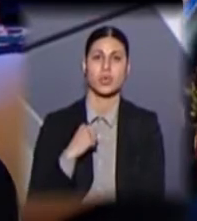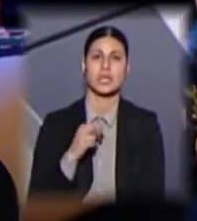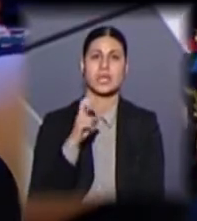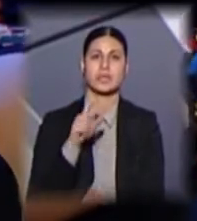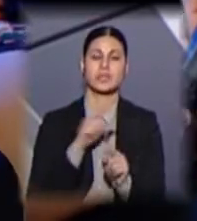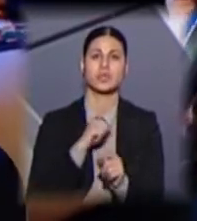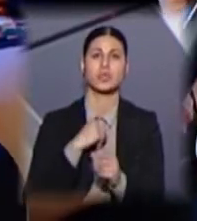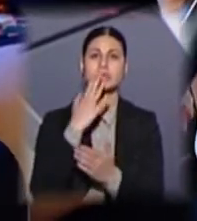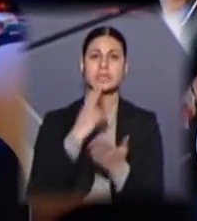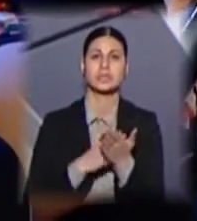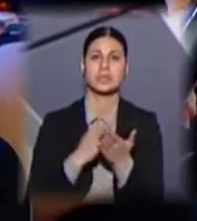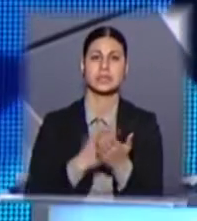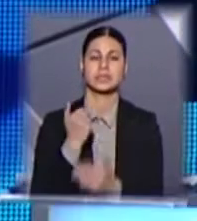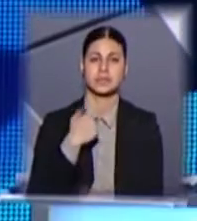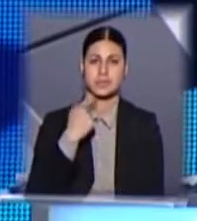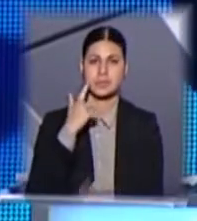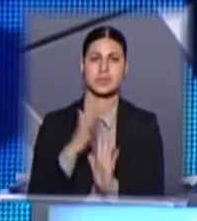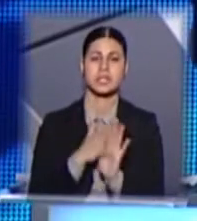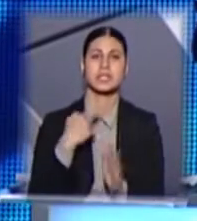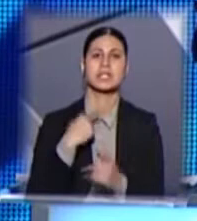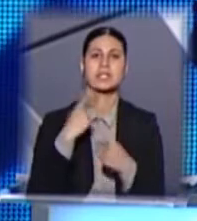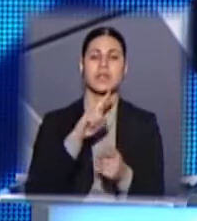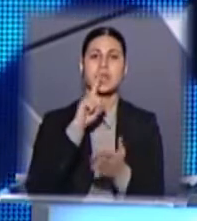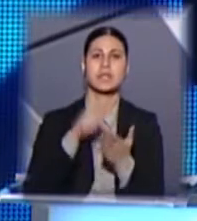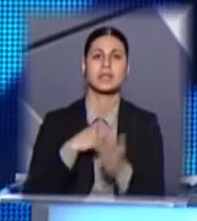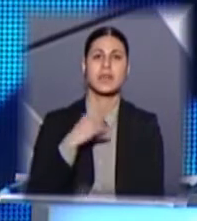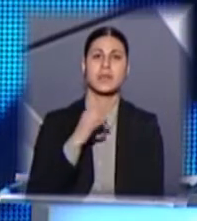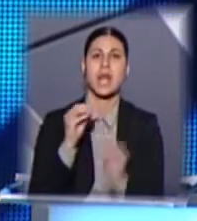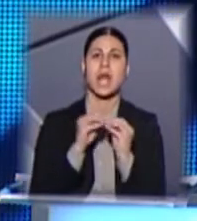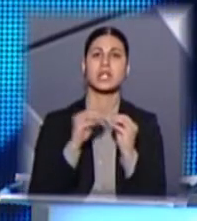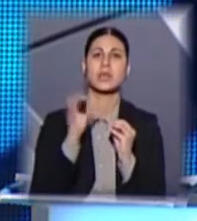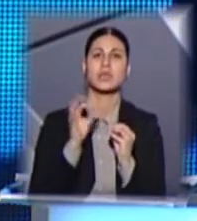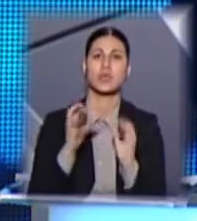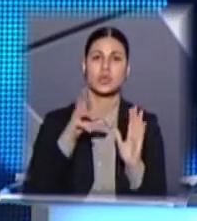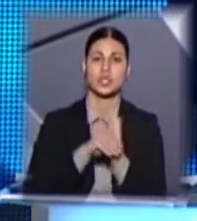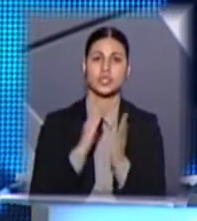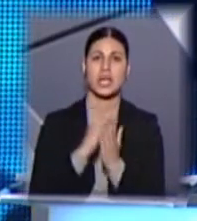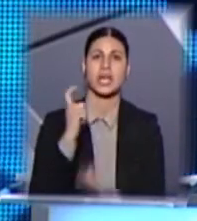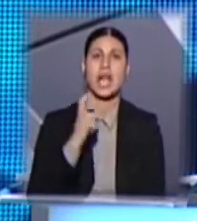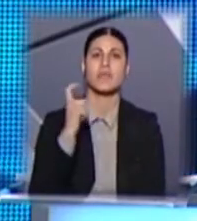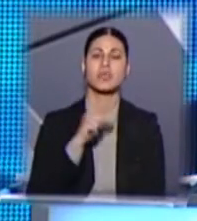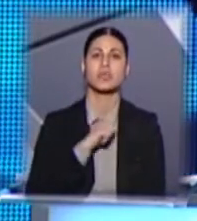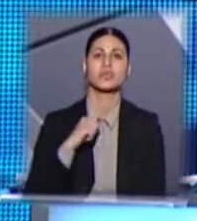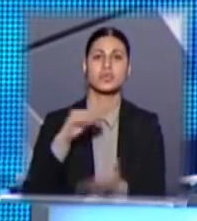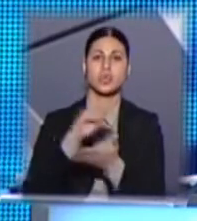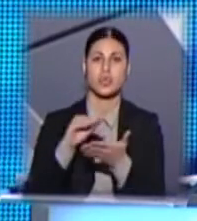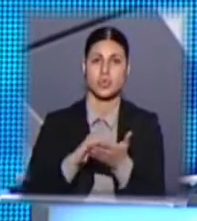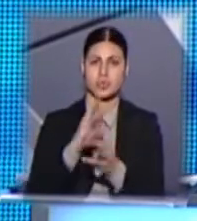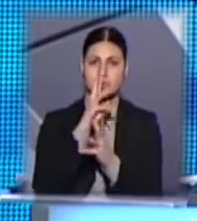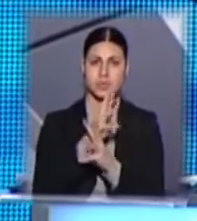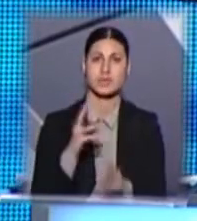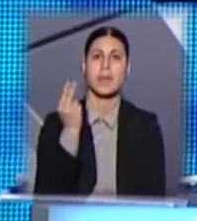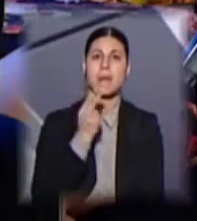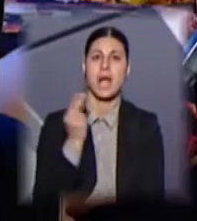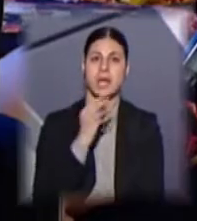მესმის, მესმის. ეხლა სხვა კითხვაც მაინტერესებს. ამათ პროცენტში შედიოდა ავტორებისთვის გადასახდელი ჰონორარიც,